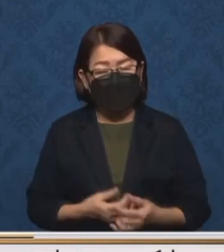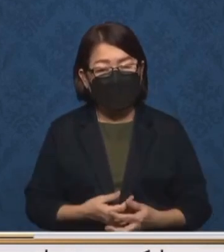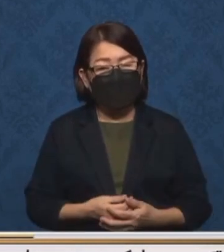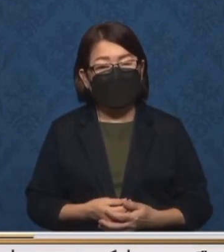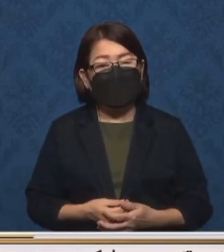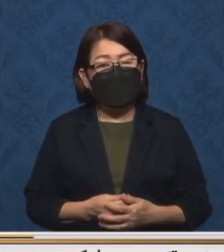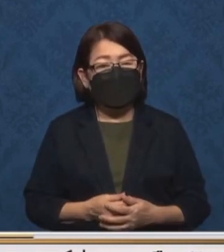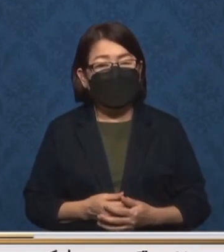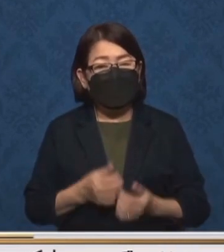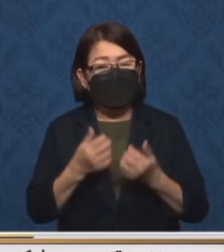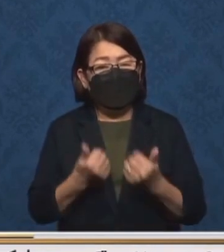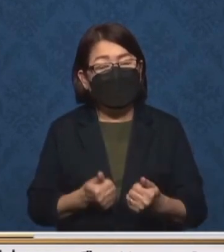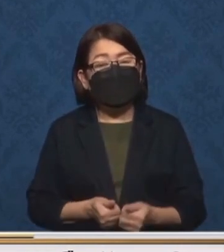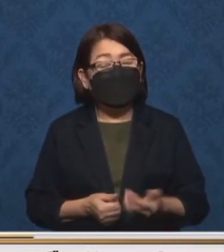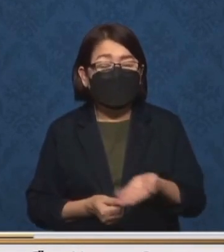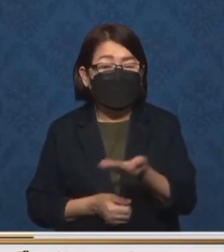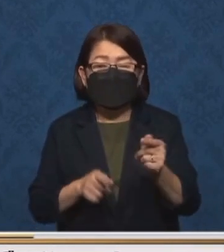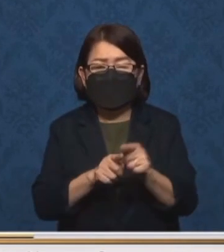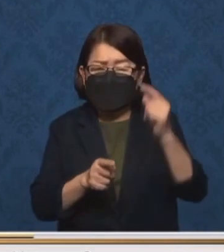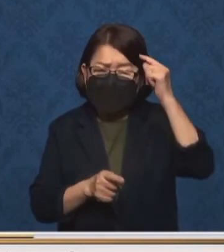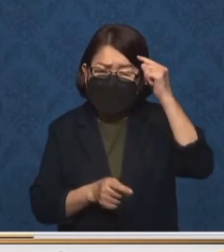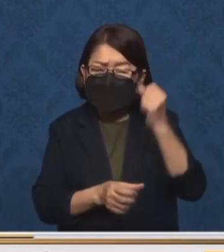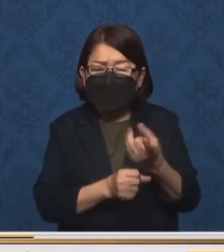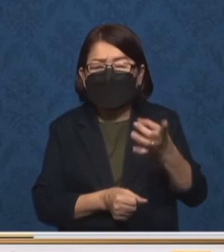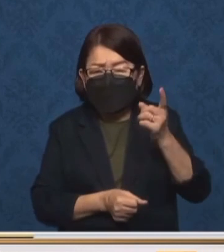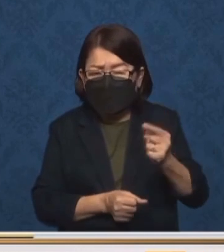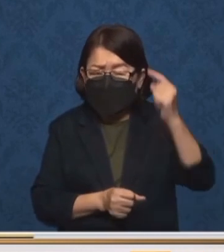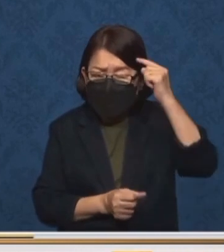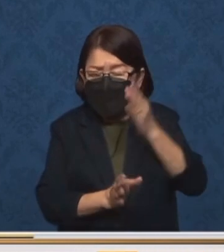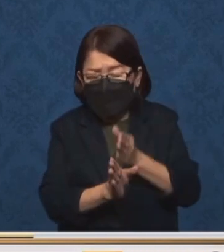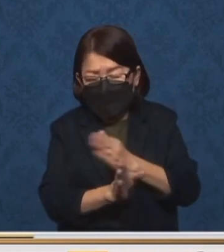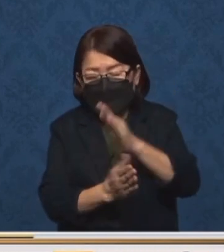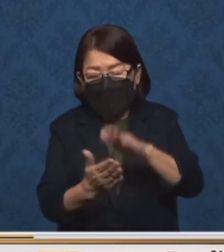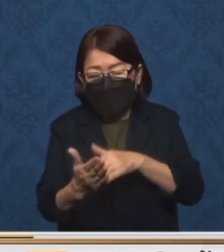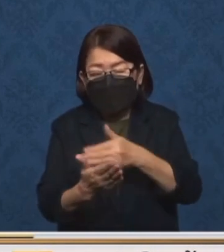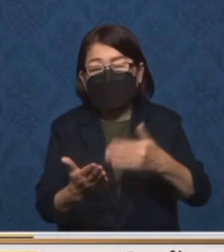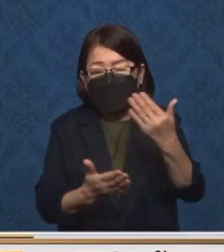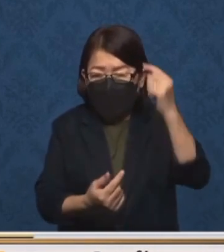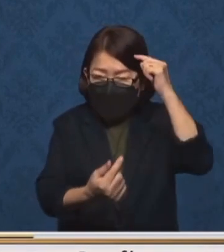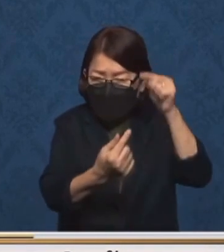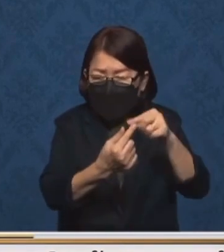และคนเราครั จะทำอะไรตองมเปาหมายมี deadline มีตวชีวัดที่ชดเจน